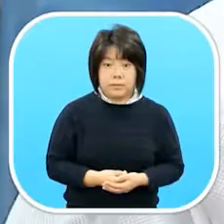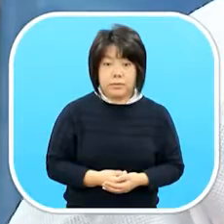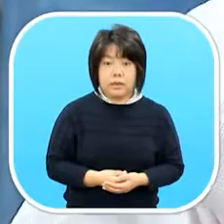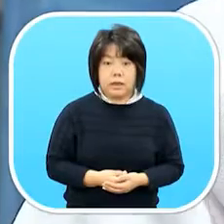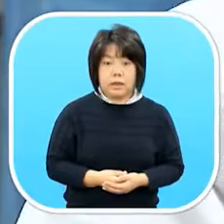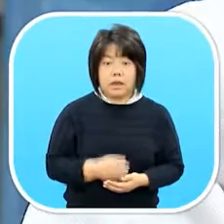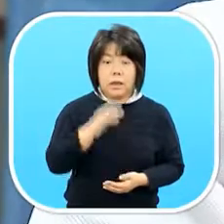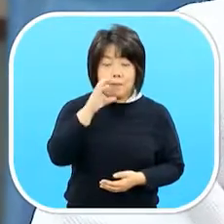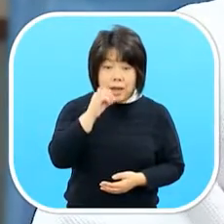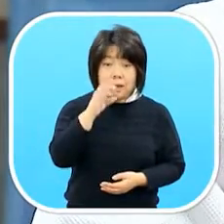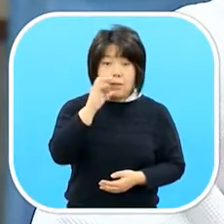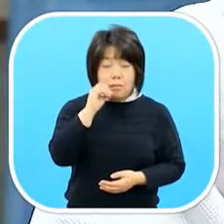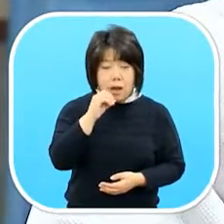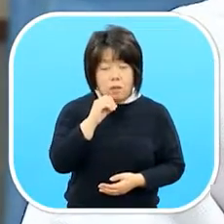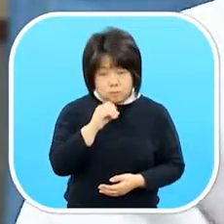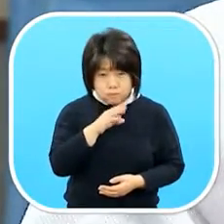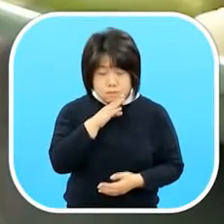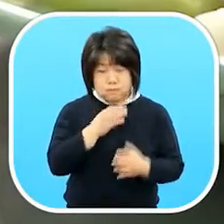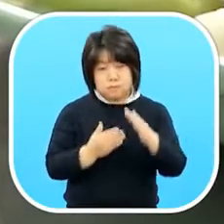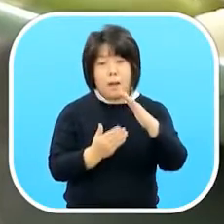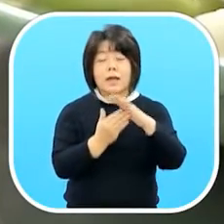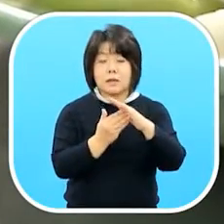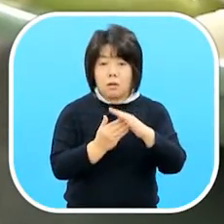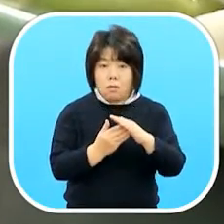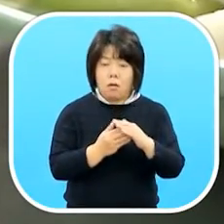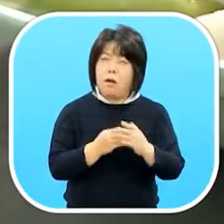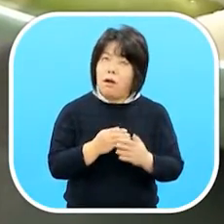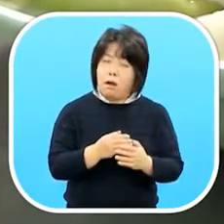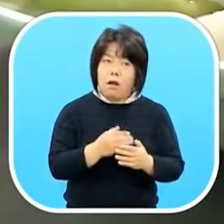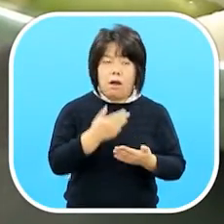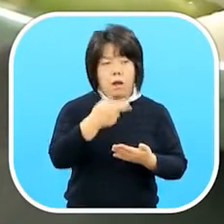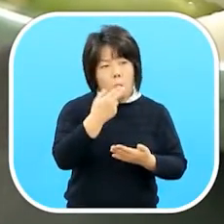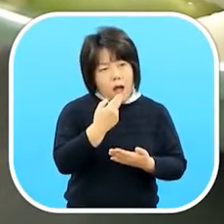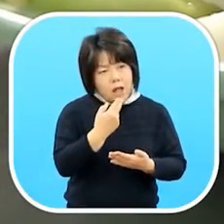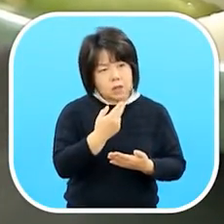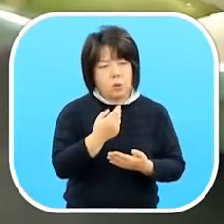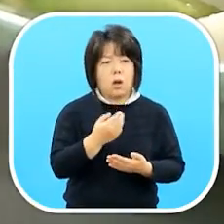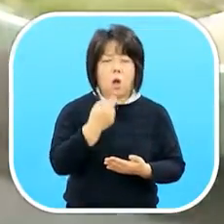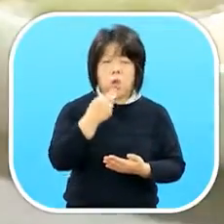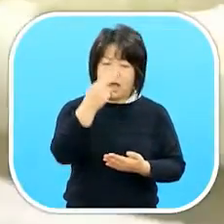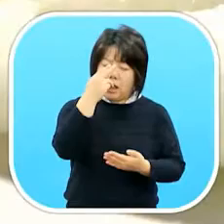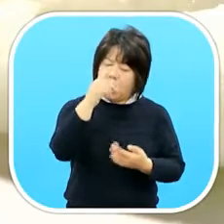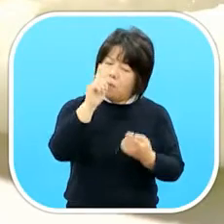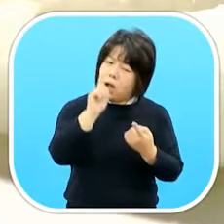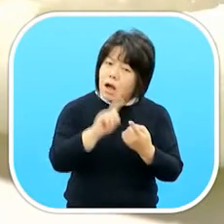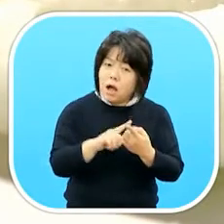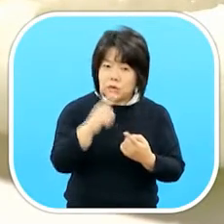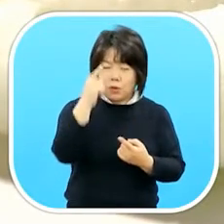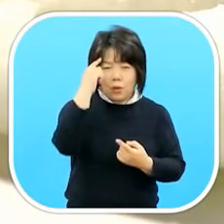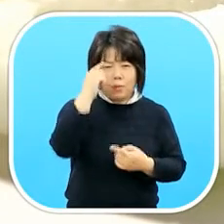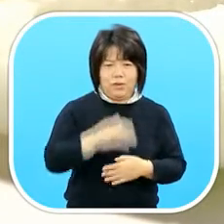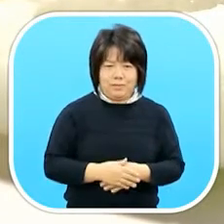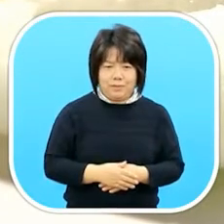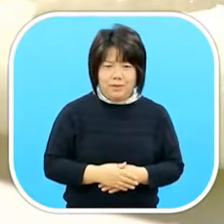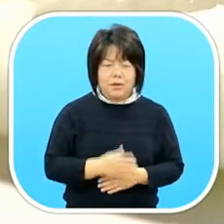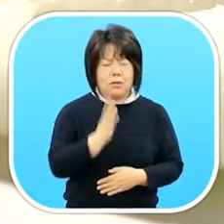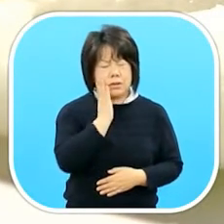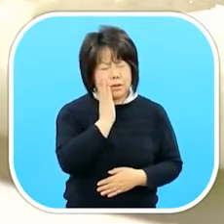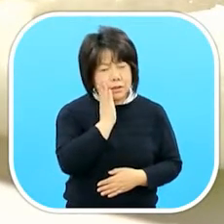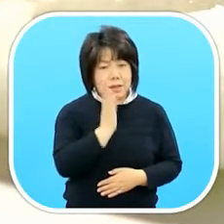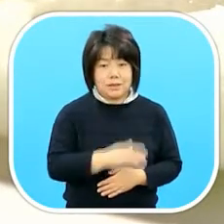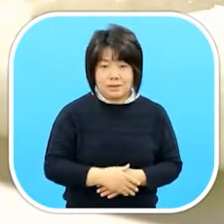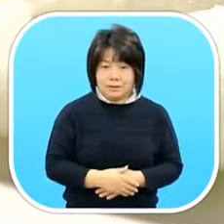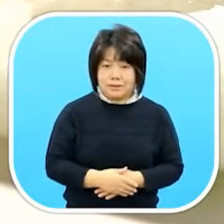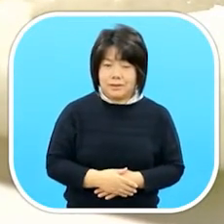うわ、歯ごたえも最高。これはご飯とかお酒にも合いそう。美味しいです